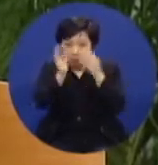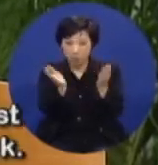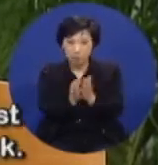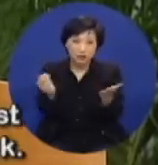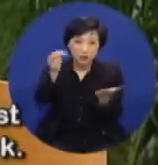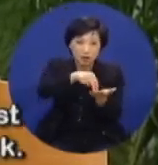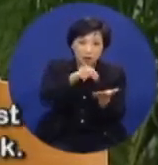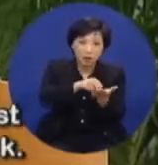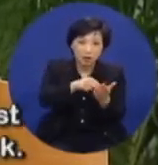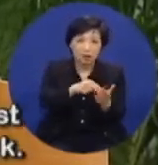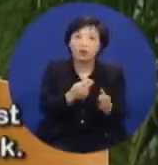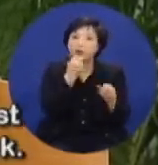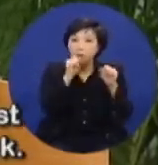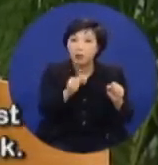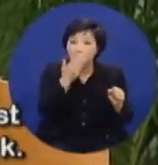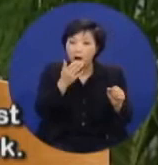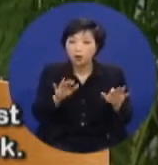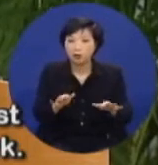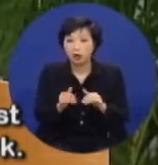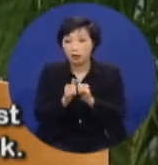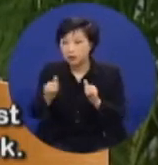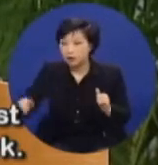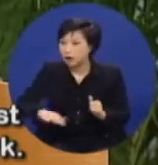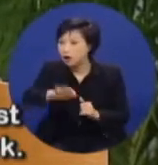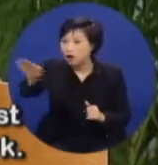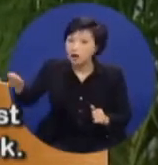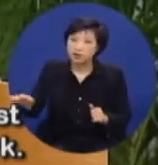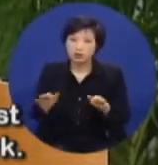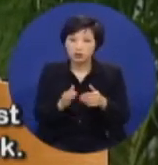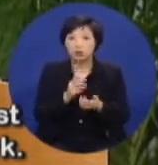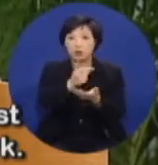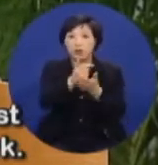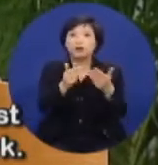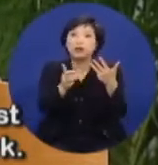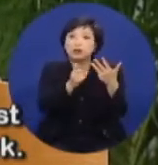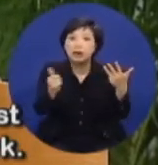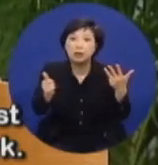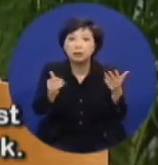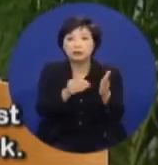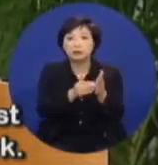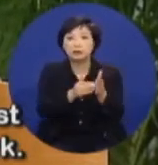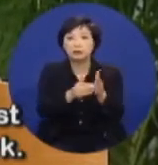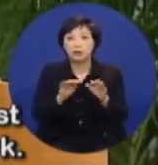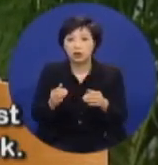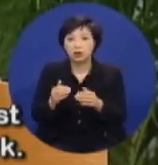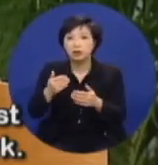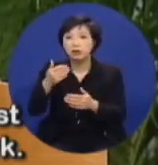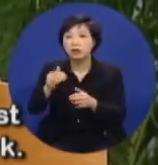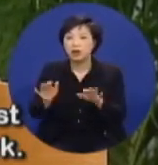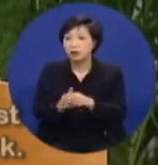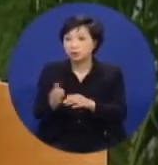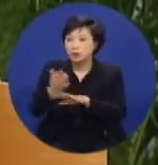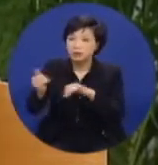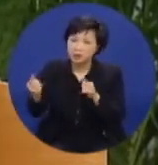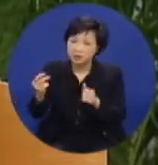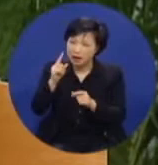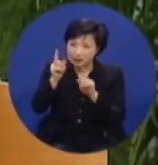사람 함께 인간은 가주 노화 8 수 있고 말고는 남부 부러워요